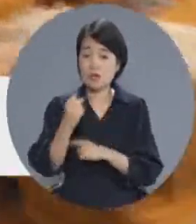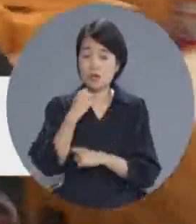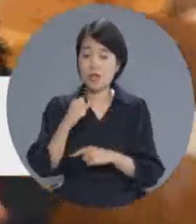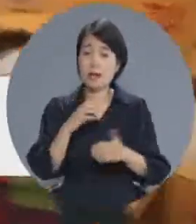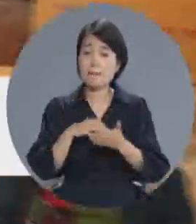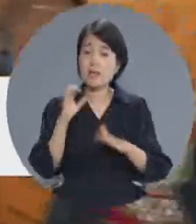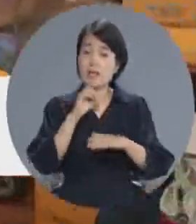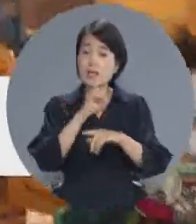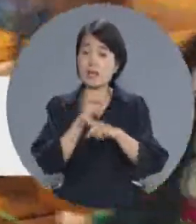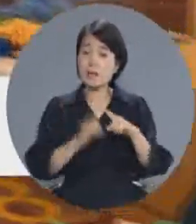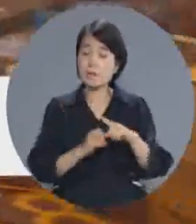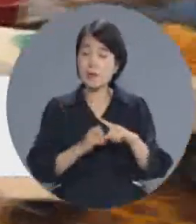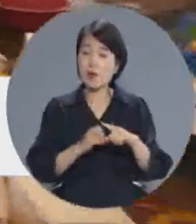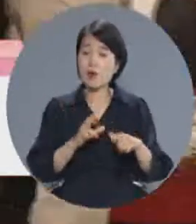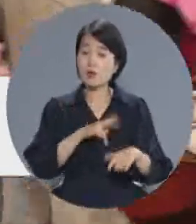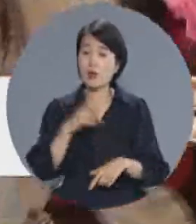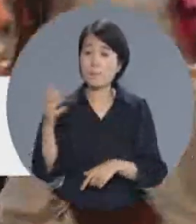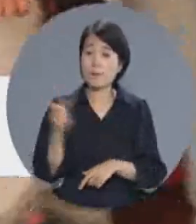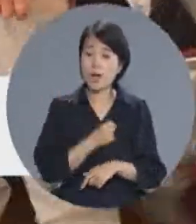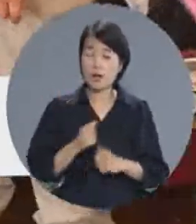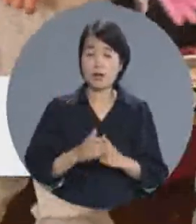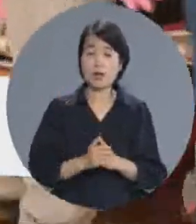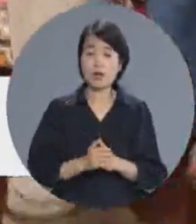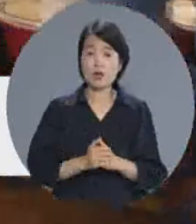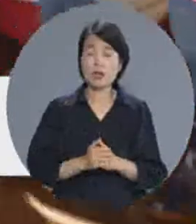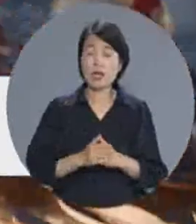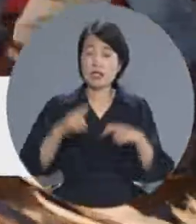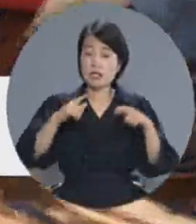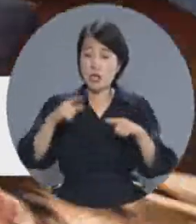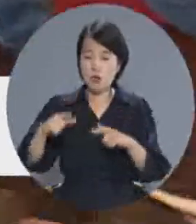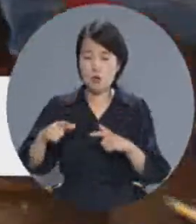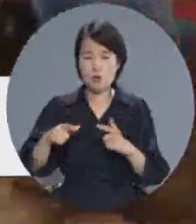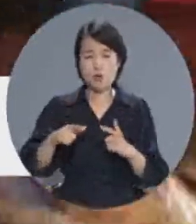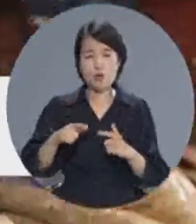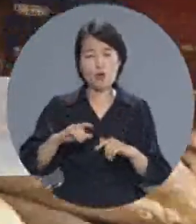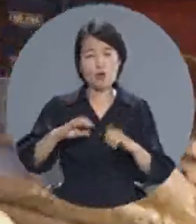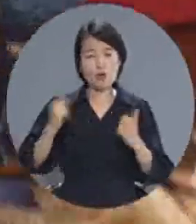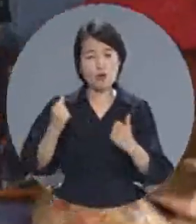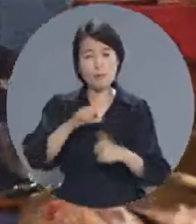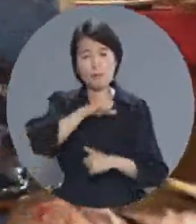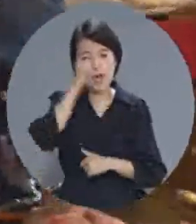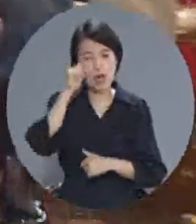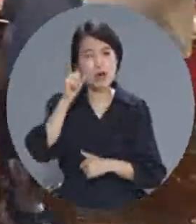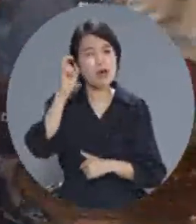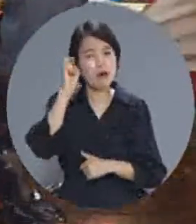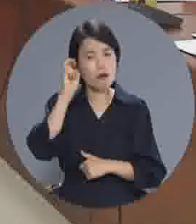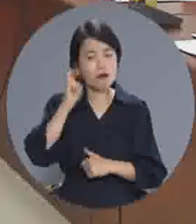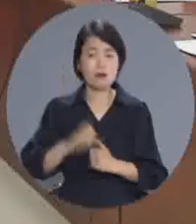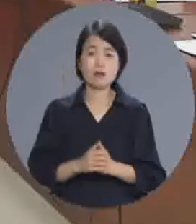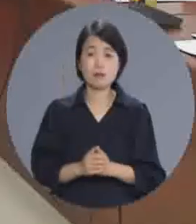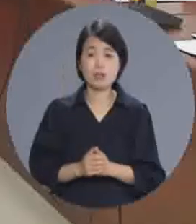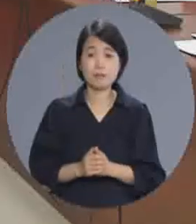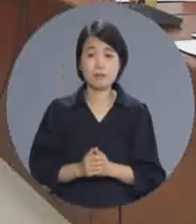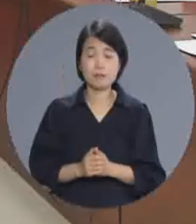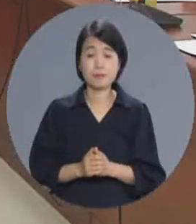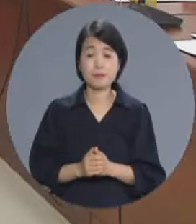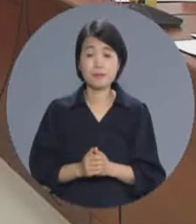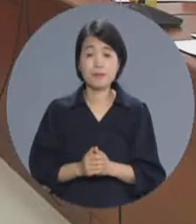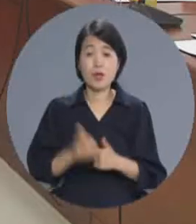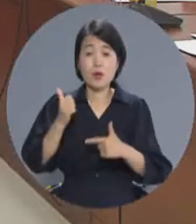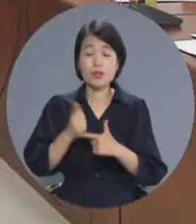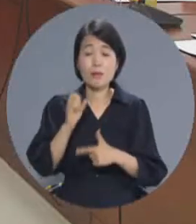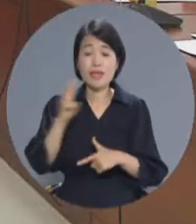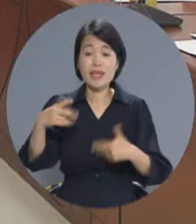비대 대표의원 확보 뿐만 아니라 지역구 배출 가능성 마저 점차 집니다 호남의